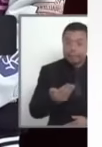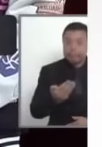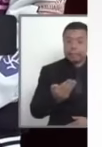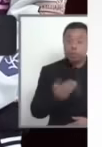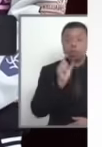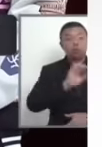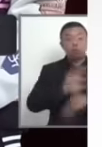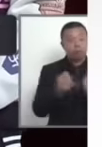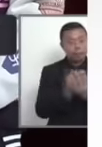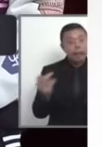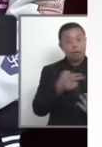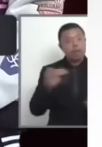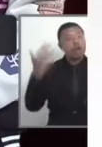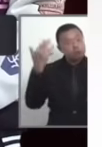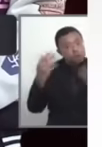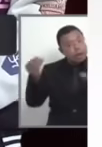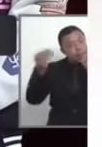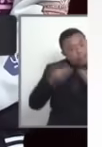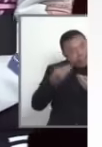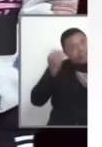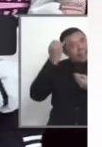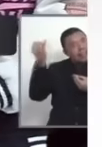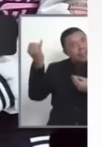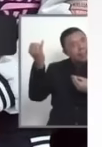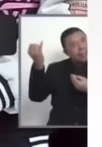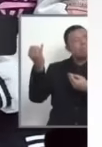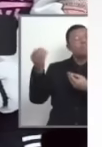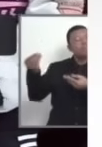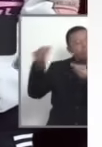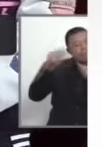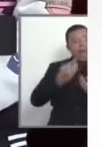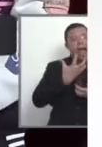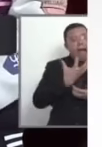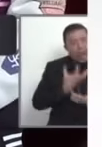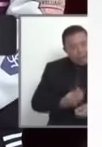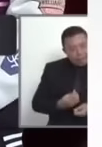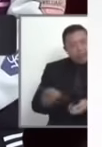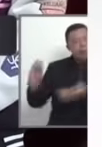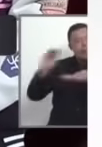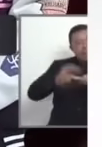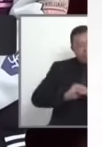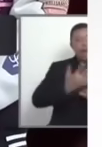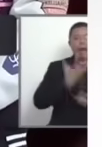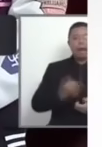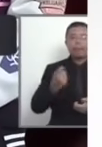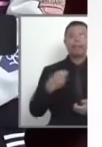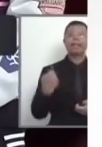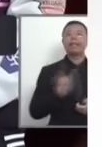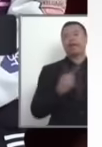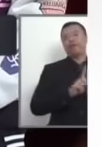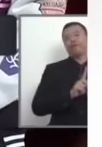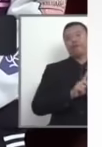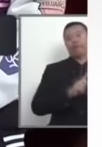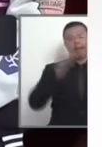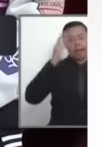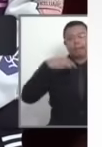ini itu berusaha mendapatkan jangkauan pemilih yang lebih luas yang selama ini di data survei itu terpotret masih terbatas ya.